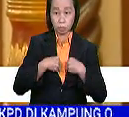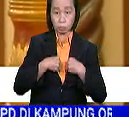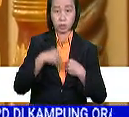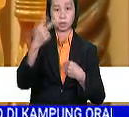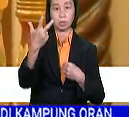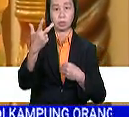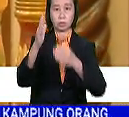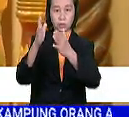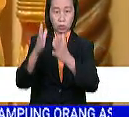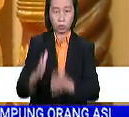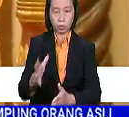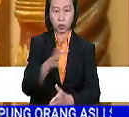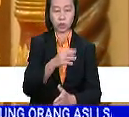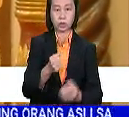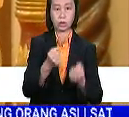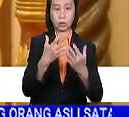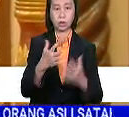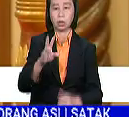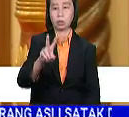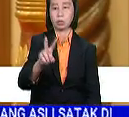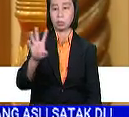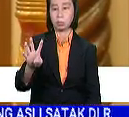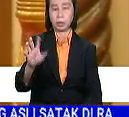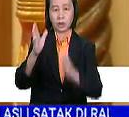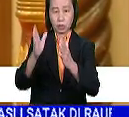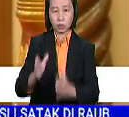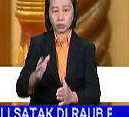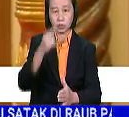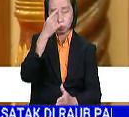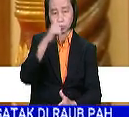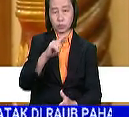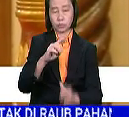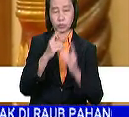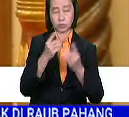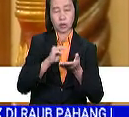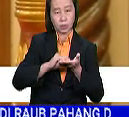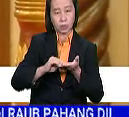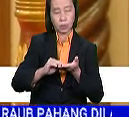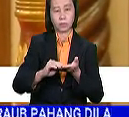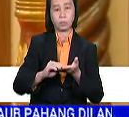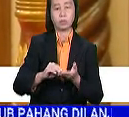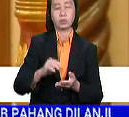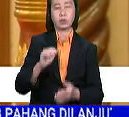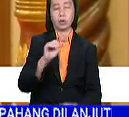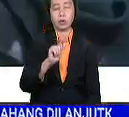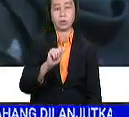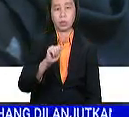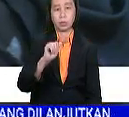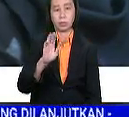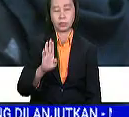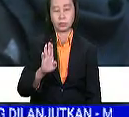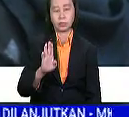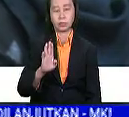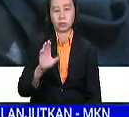oleh tiga penerima manakah les ramai 24 penerima bagi darjah yang amat Mulia bintang serawa ahli bintang